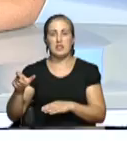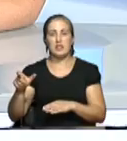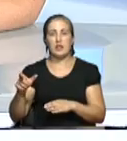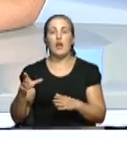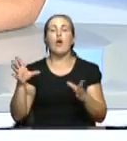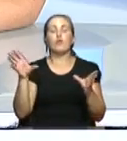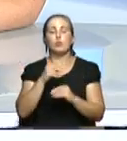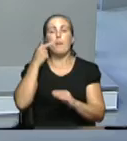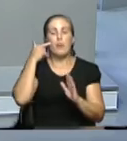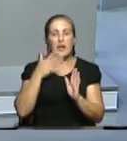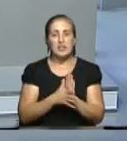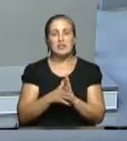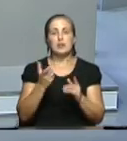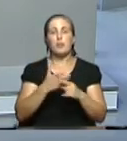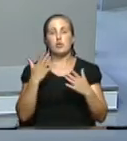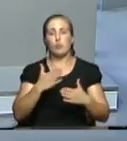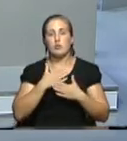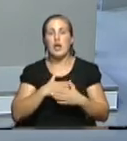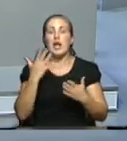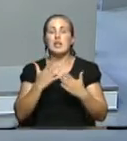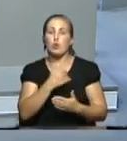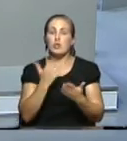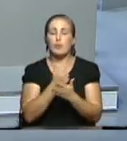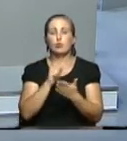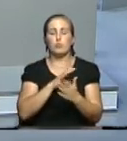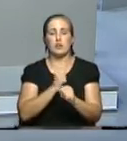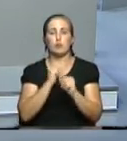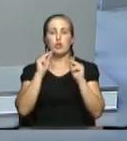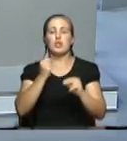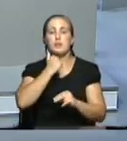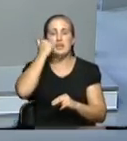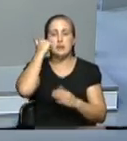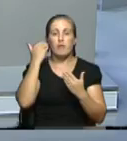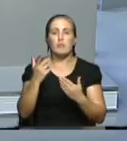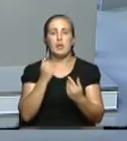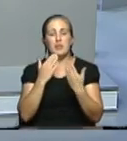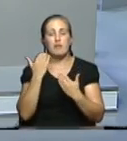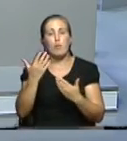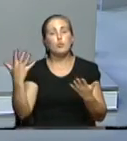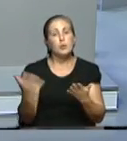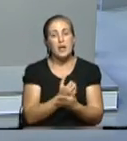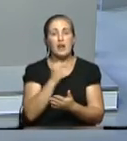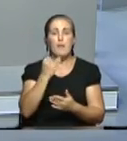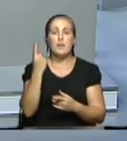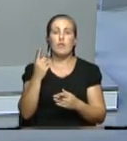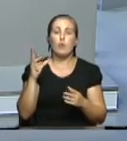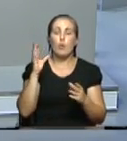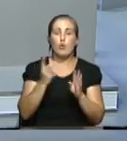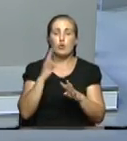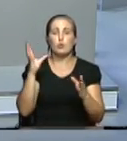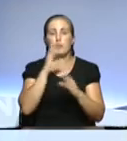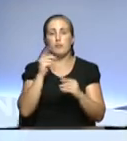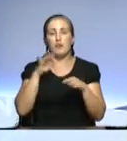также зарабатывать заработает частым даваться большому the legal благодарю за беседу вам успехов и в первую очередь успешного проведения